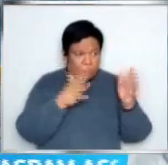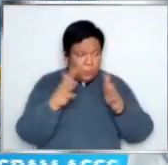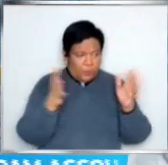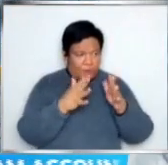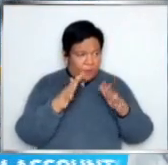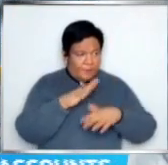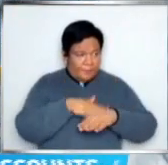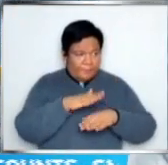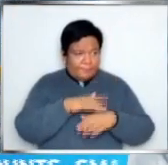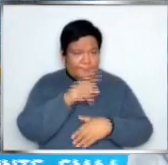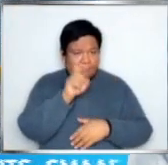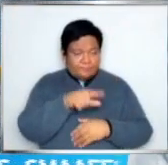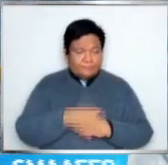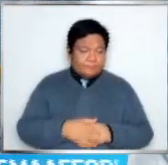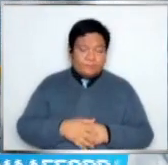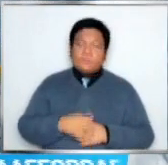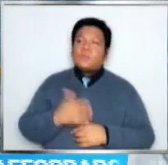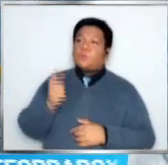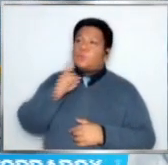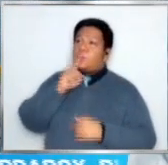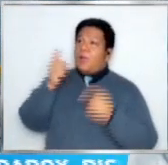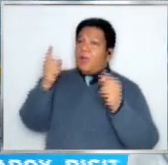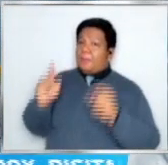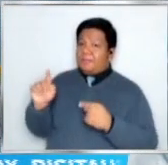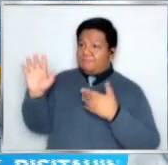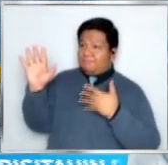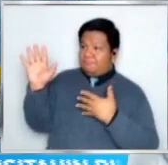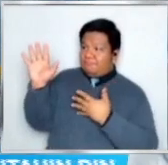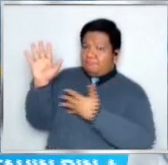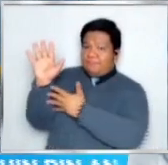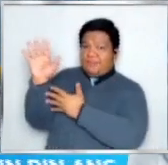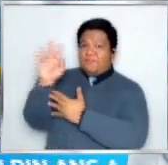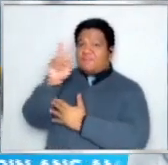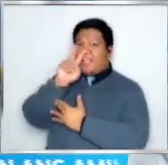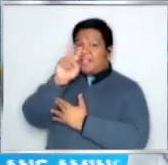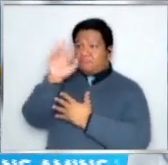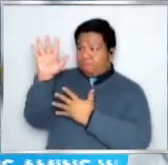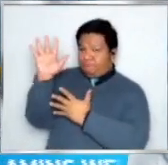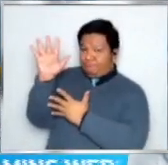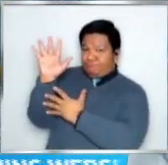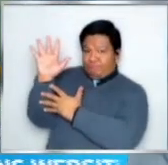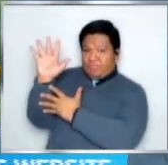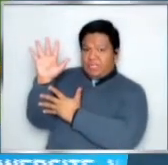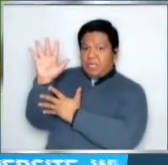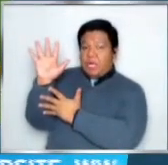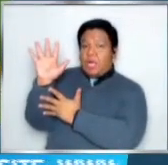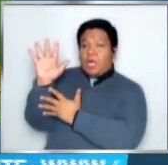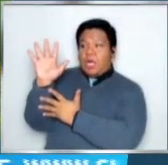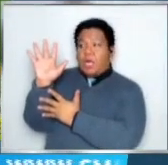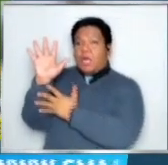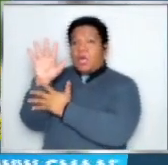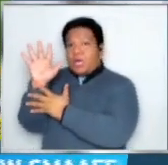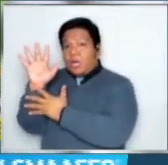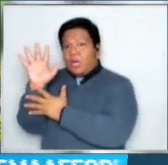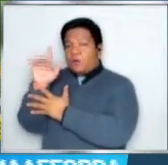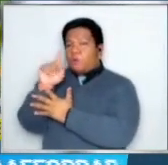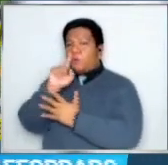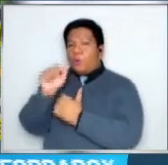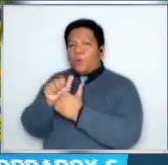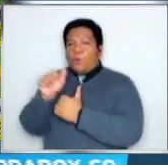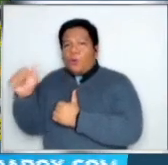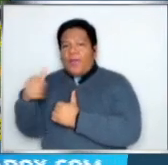kasi, Connie, pag landfall niya dito sa Eastern Visayas, yung mga sumunod na kalupa na tinamaan niya ay may pagitan po